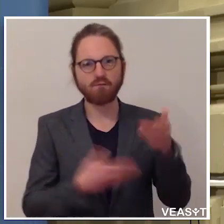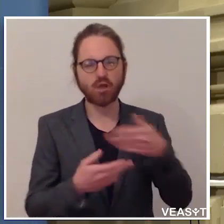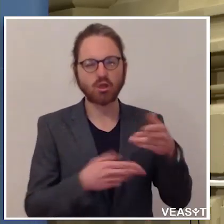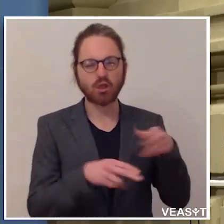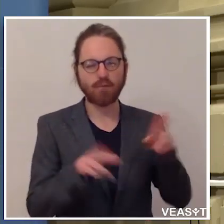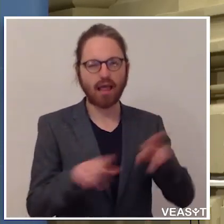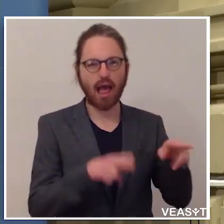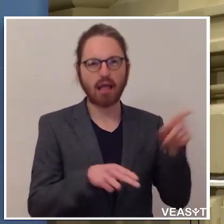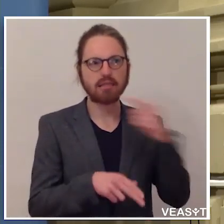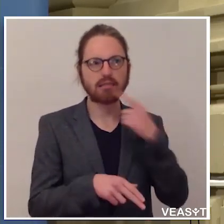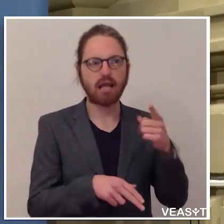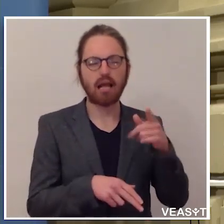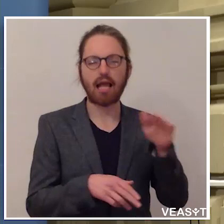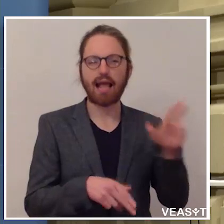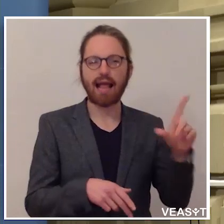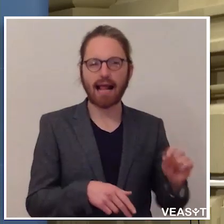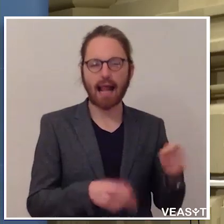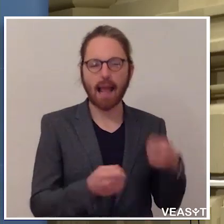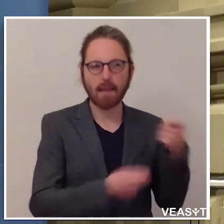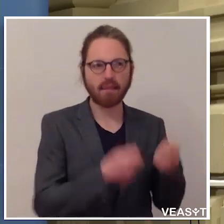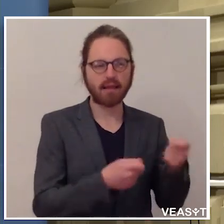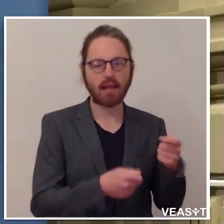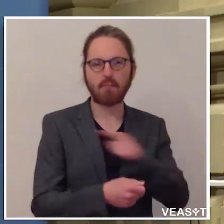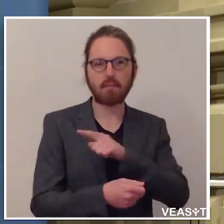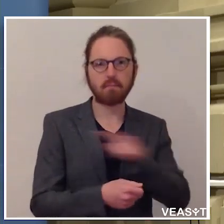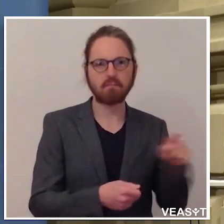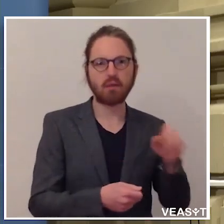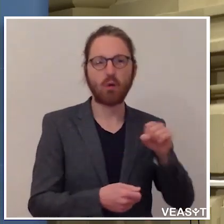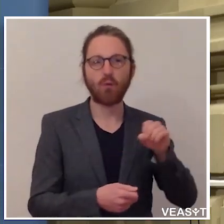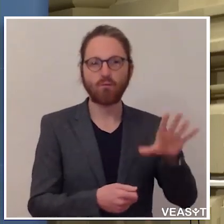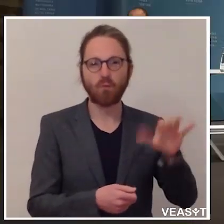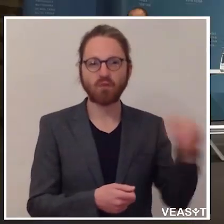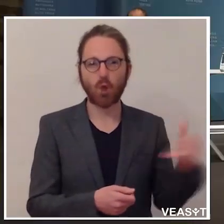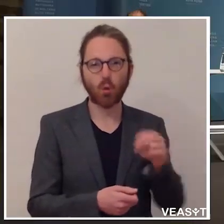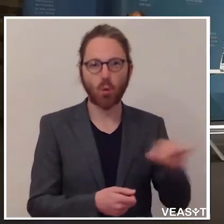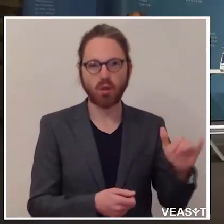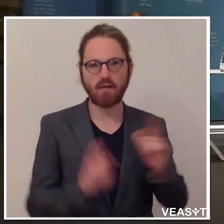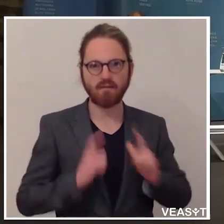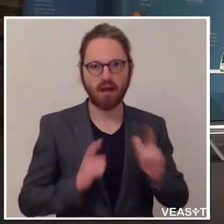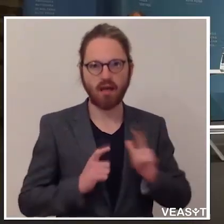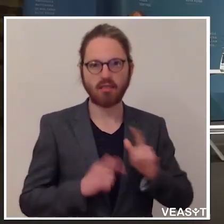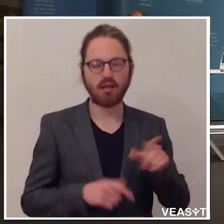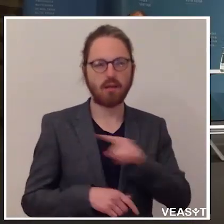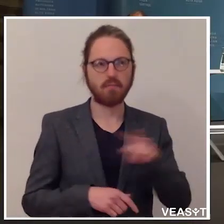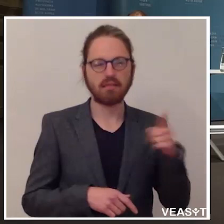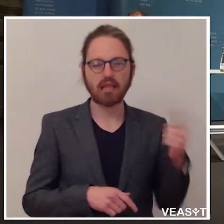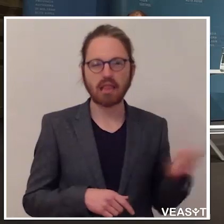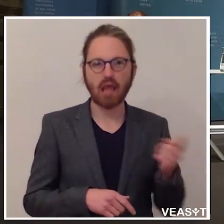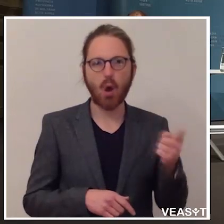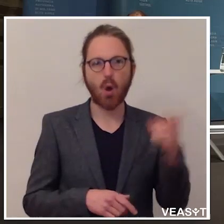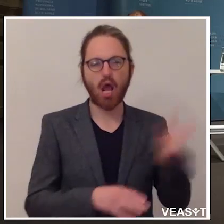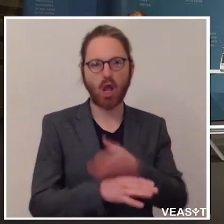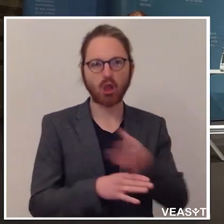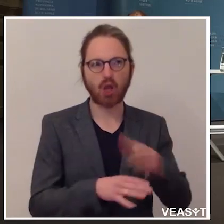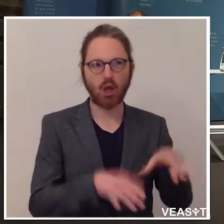Kapitalbeitrages an die Kleinbetriebe erfolgt nicht vor dem 15. Juni. Schon die Dauer, bis man die Entscheidung gefunden hat, sagt